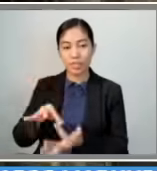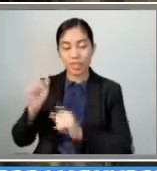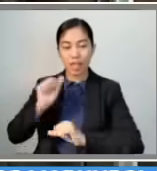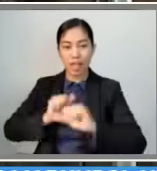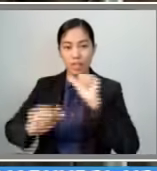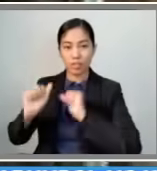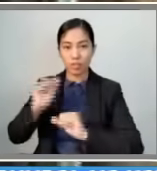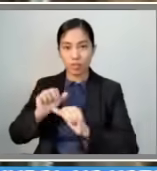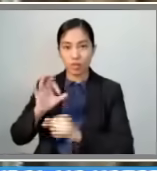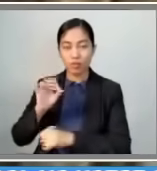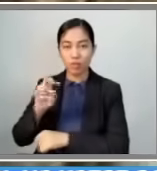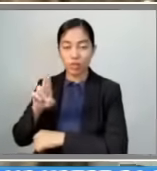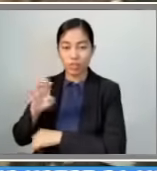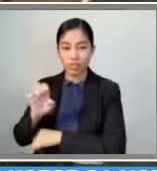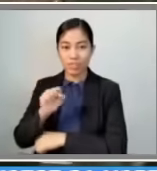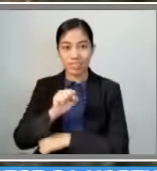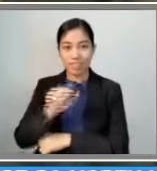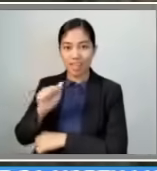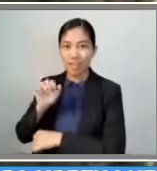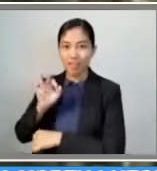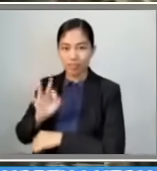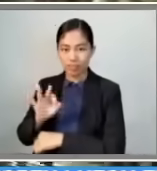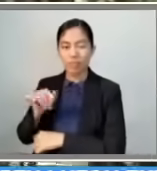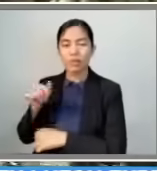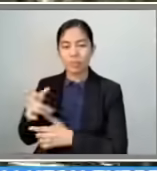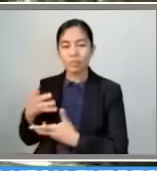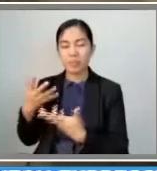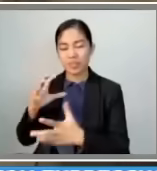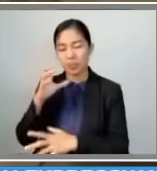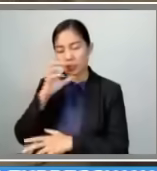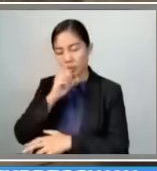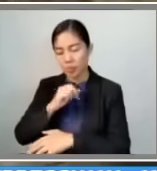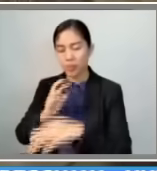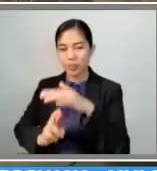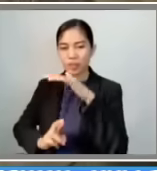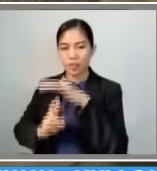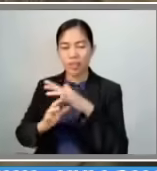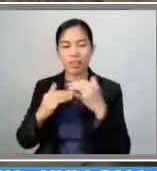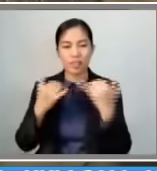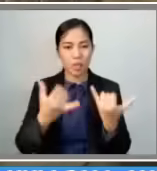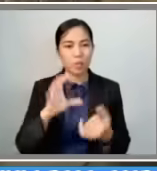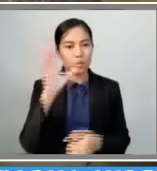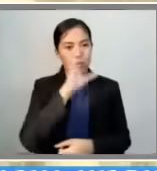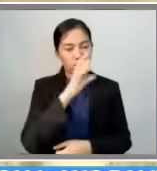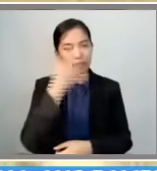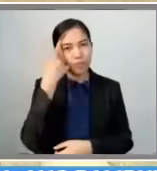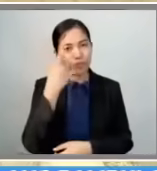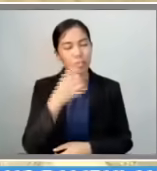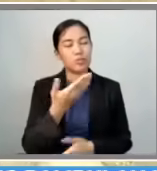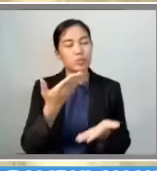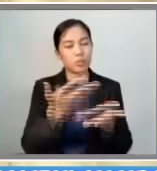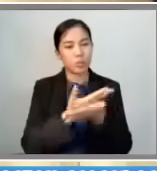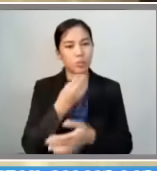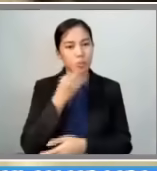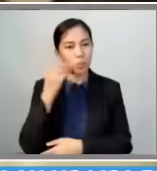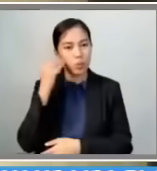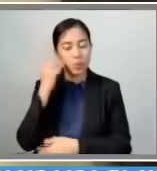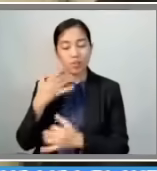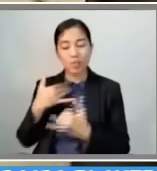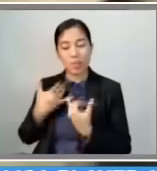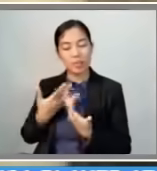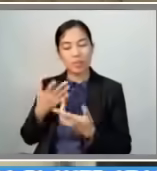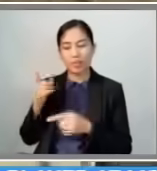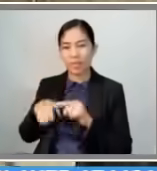ina pinaampon. Hindi na rin daw nila kayang alagaan ang mga naturang aso dahil sila rin po daw ang magiging handler sa mga sinasanay